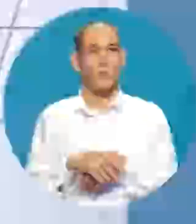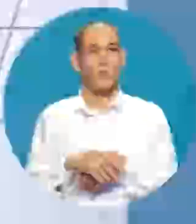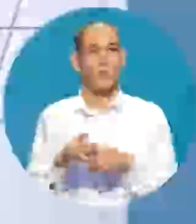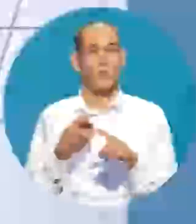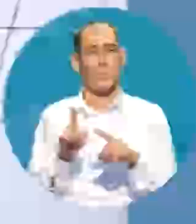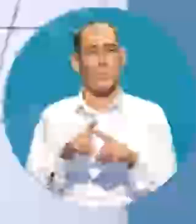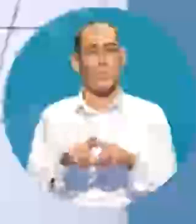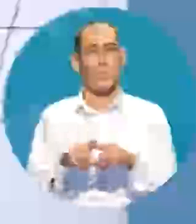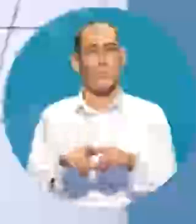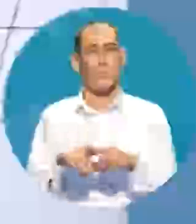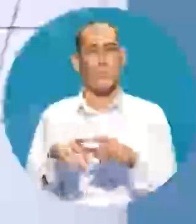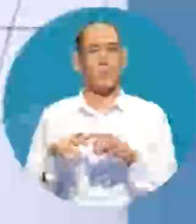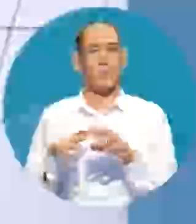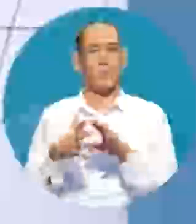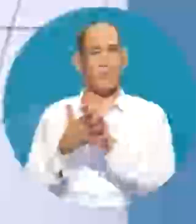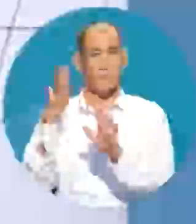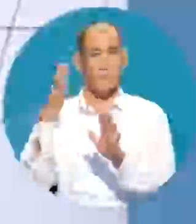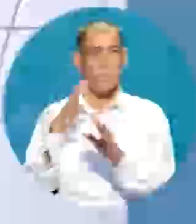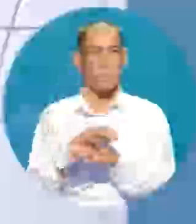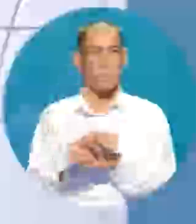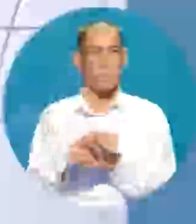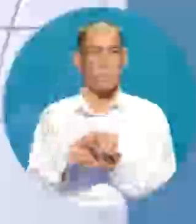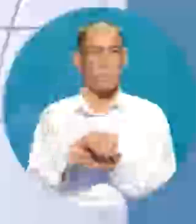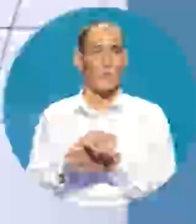ır sesinin ülken harbi payda boldı.